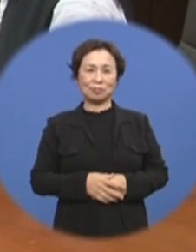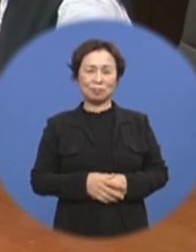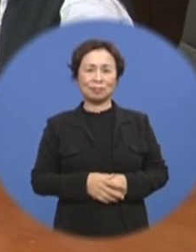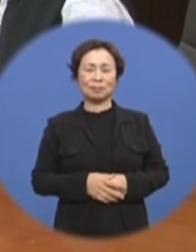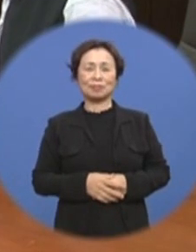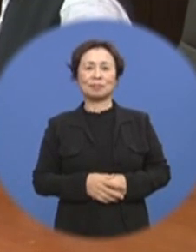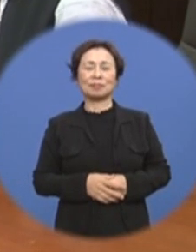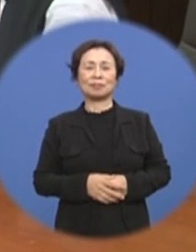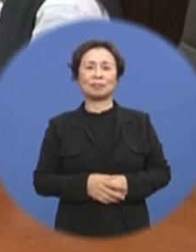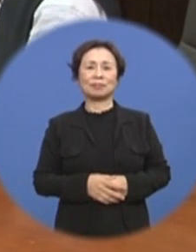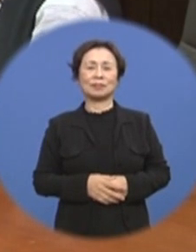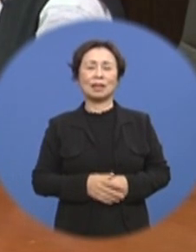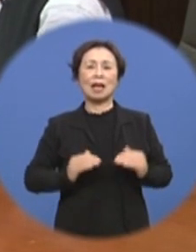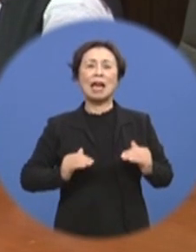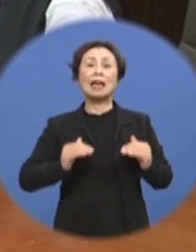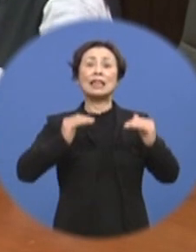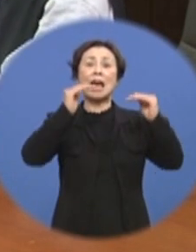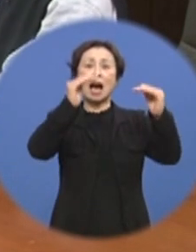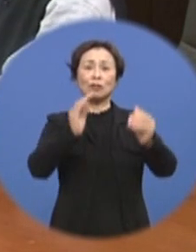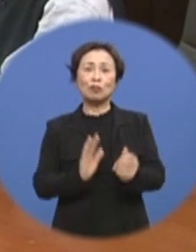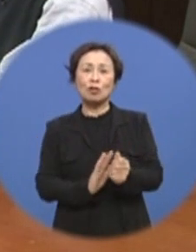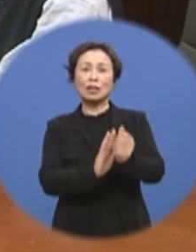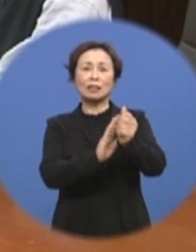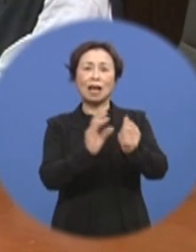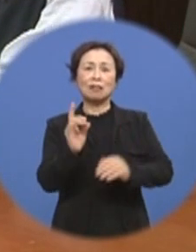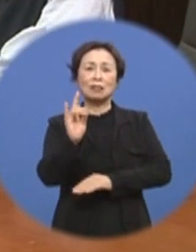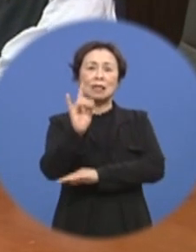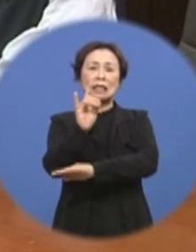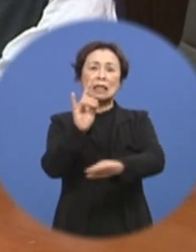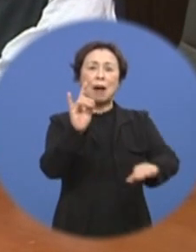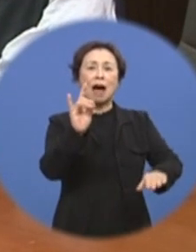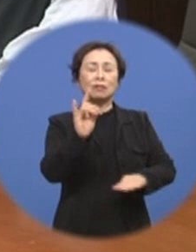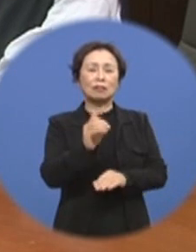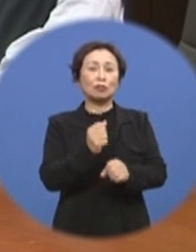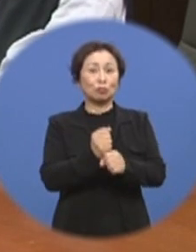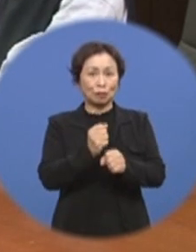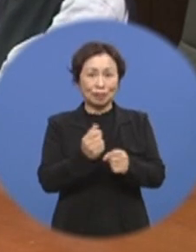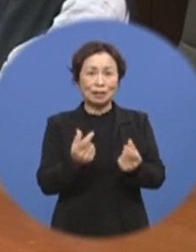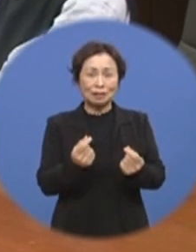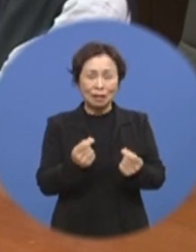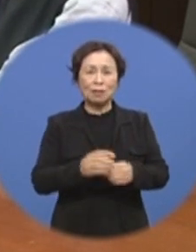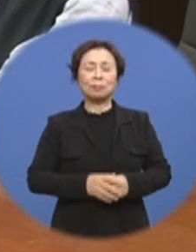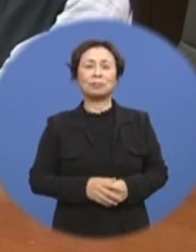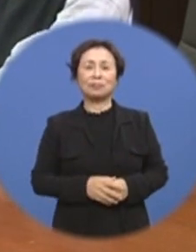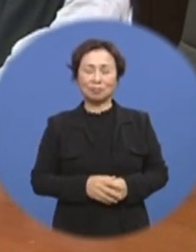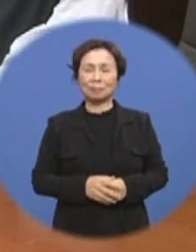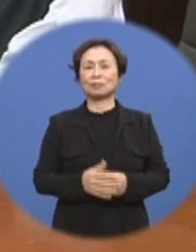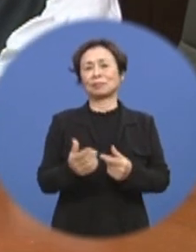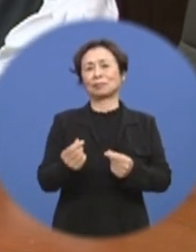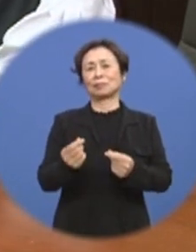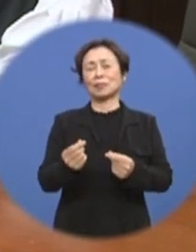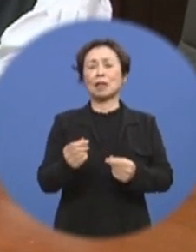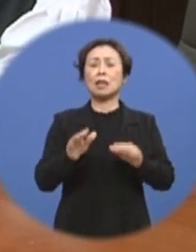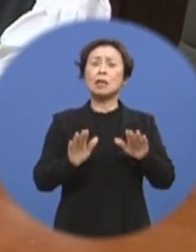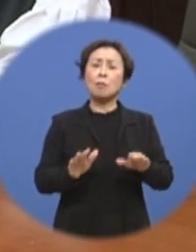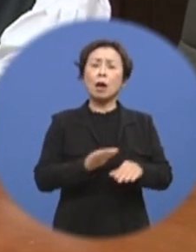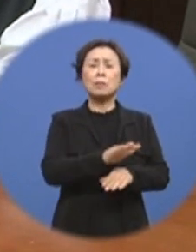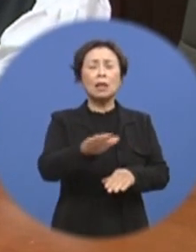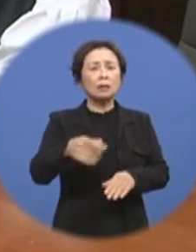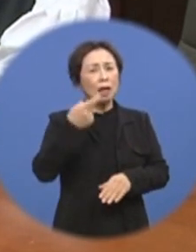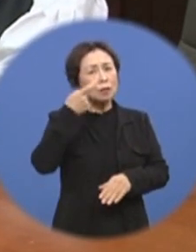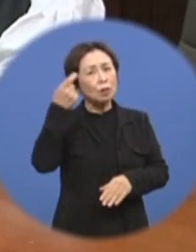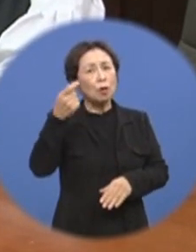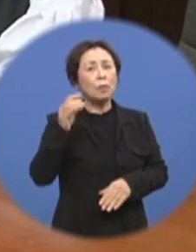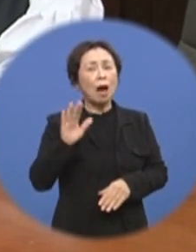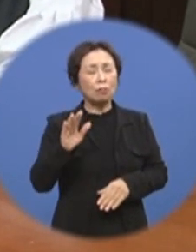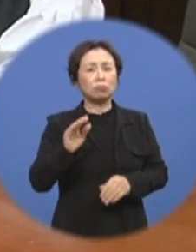続きまして外の飛躍を支える基盤自動でございますが最初にこれは何と言ってもねぇまぁ皆さんご関心なの